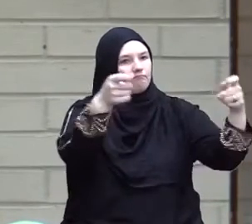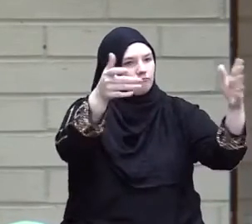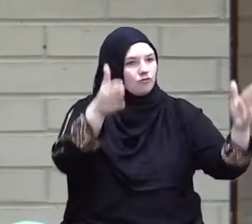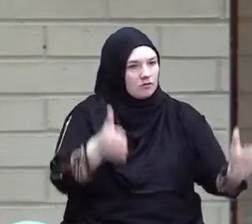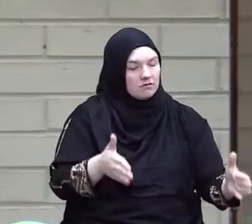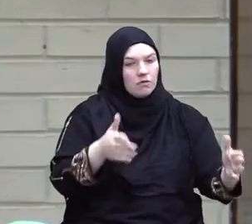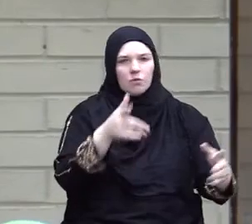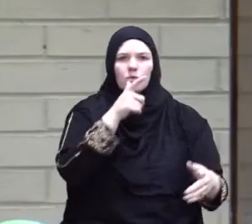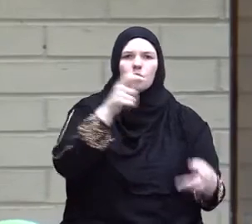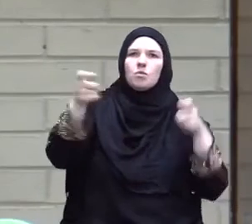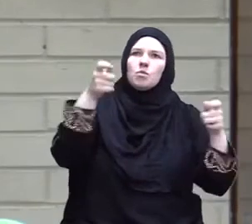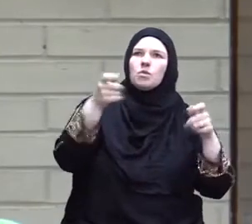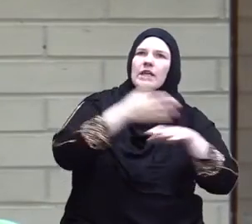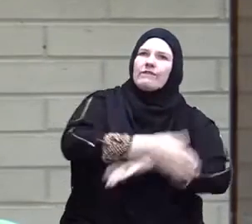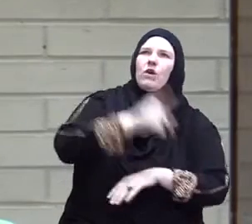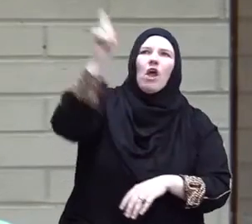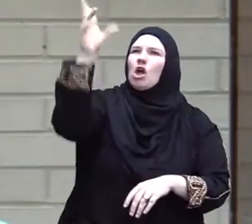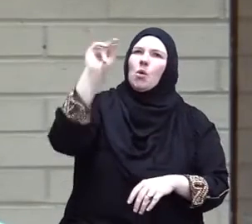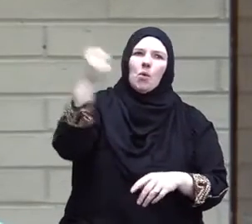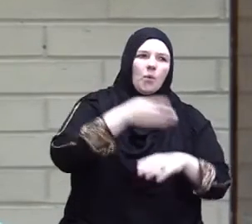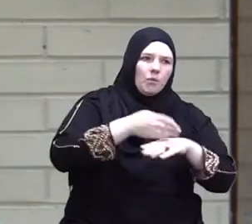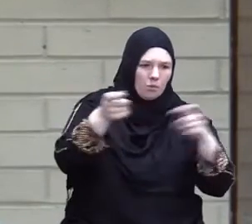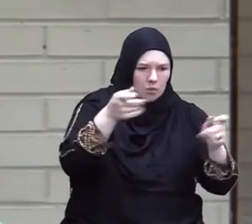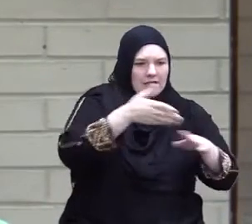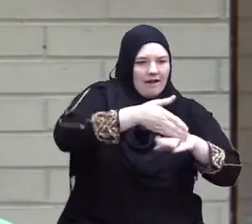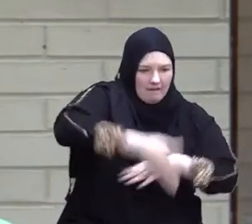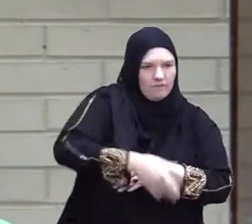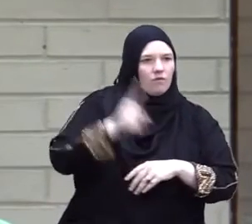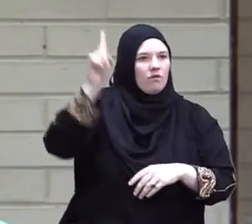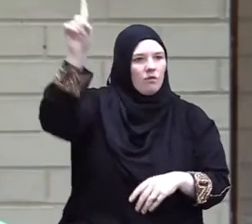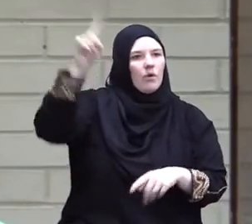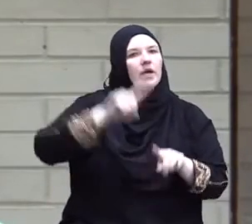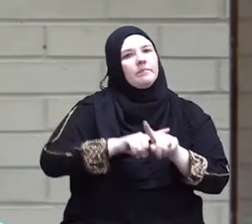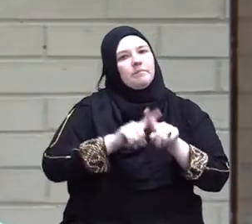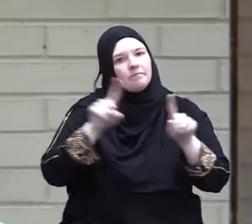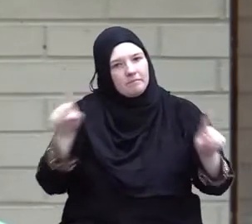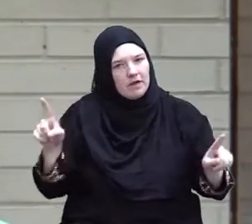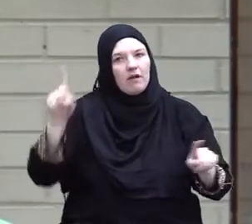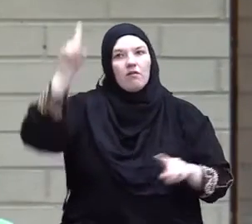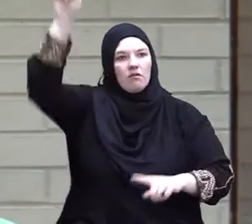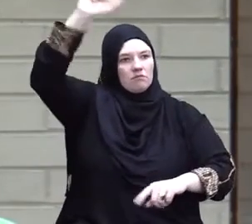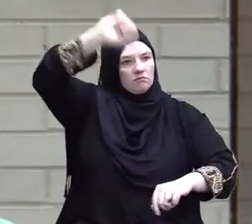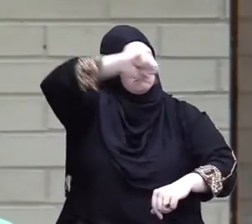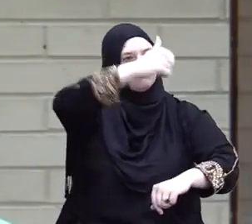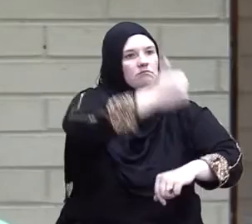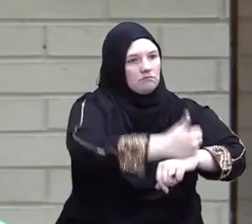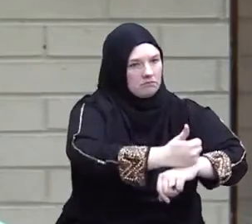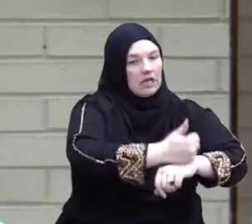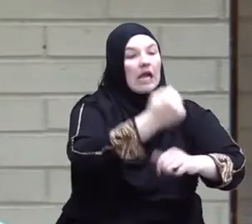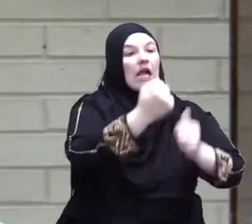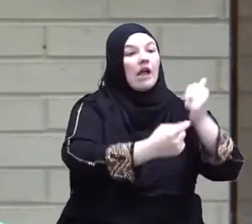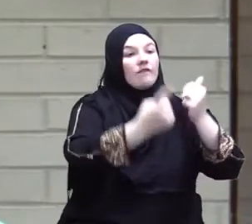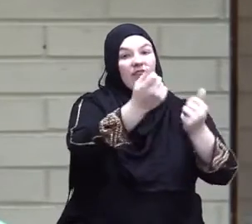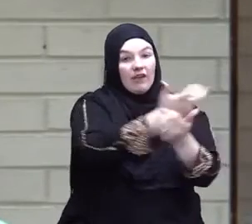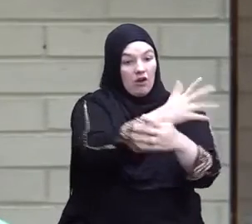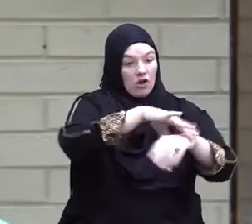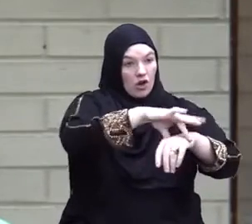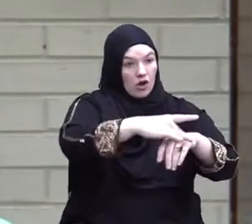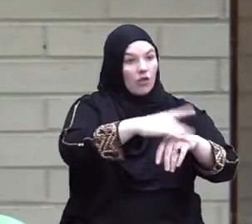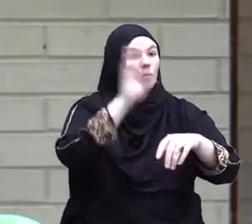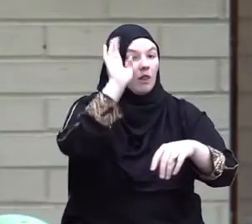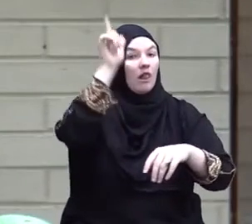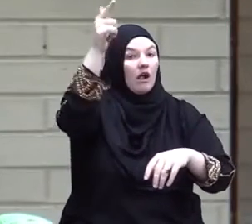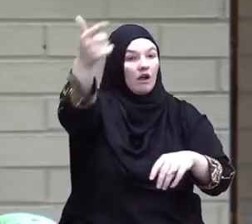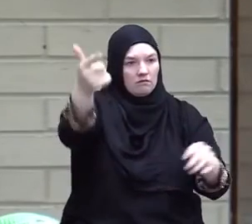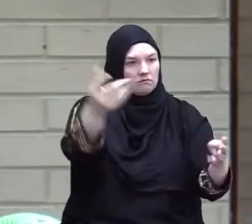فَانْ وَيَبْقَى وَجْهُ رَبِّكَ ذُو الْجَلَالِ وَالْإِكْرَامِ. Everyone and everything will perish, whatever is on the earth,